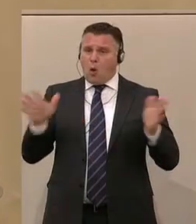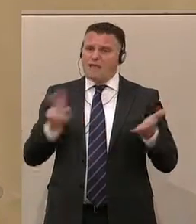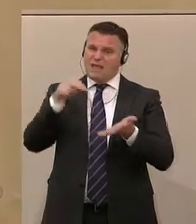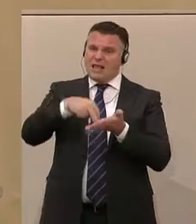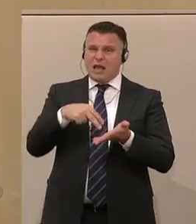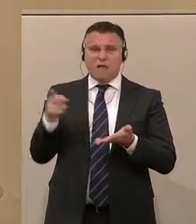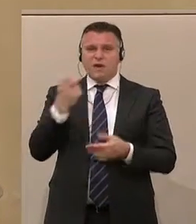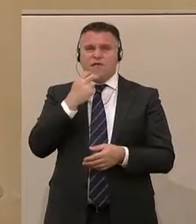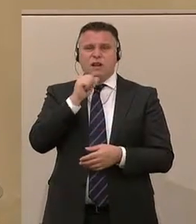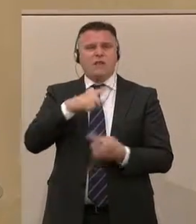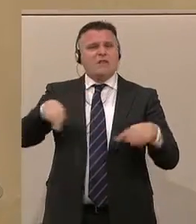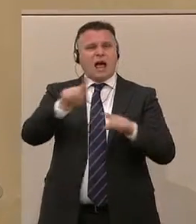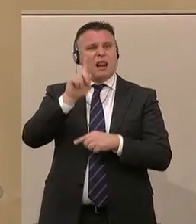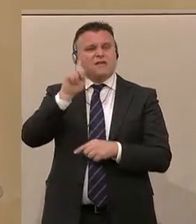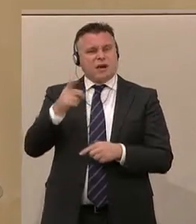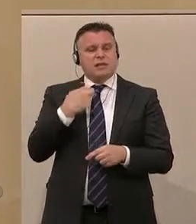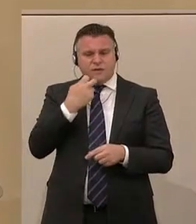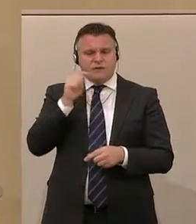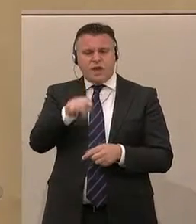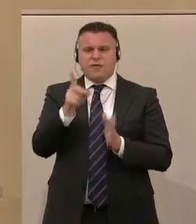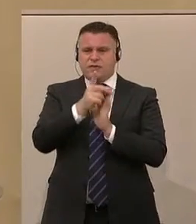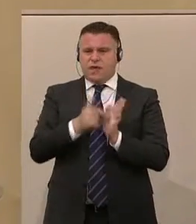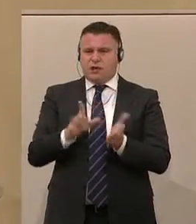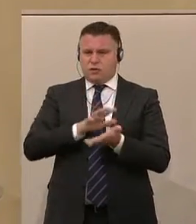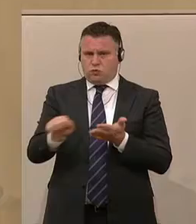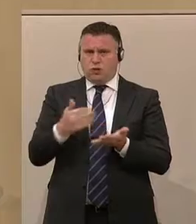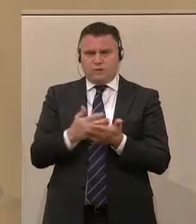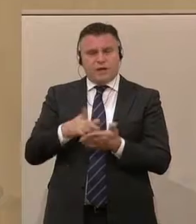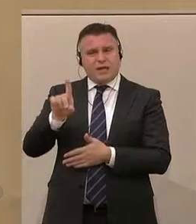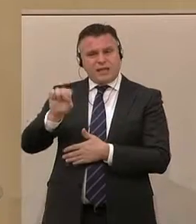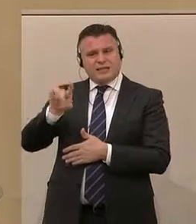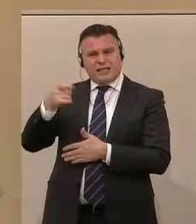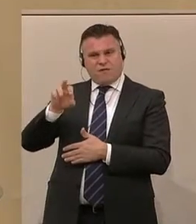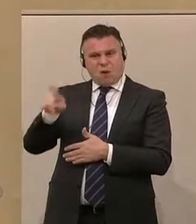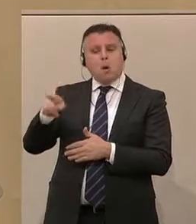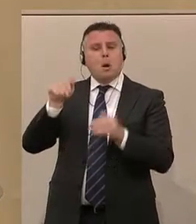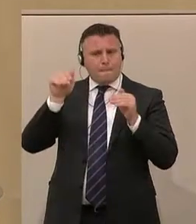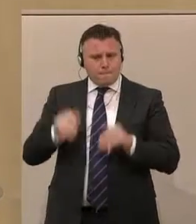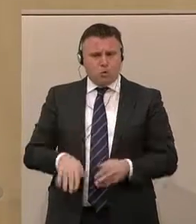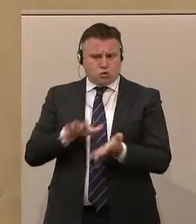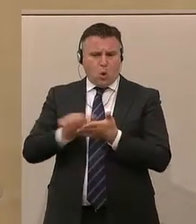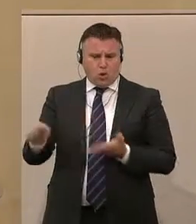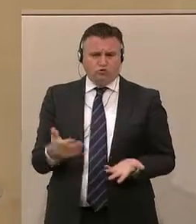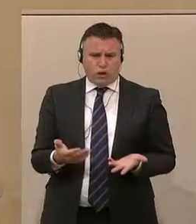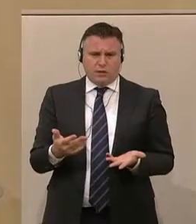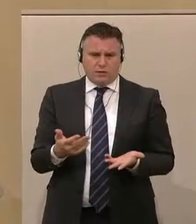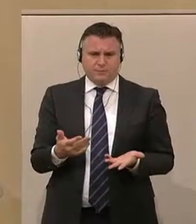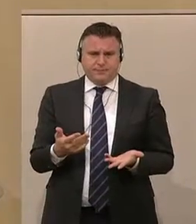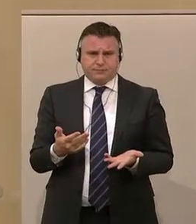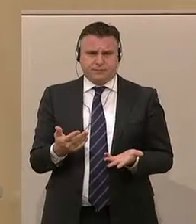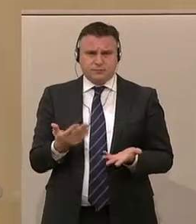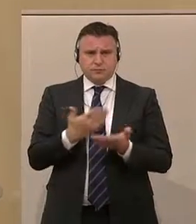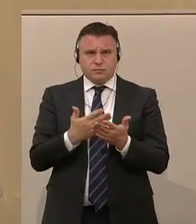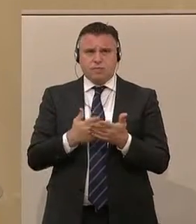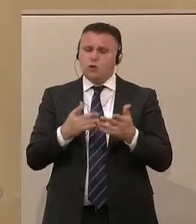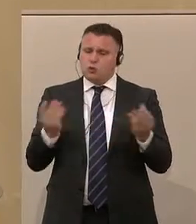daran hat, dass diese Daten gelöscht werden. Und nach DSGVO hätte sie ein Löschungsrecht auf so etwas, wenn man wirklich